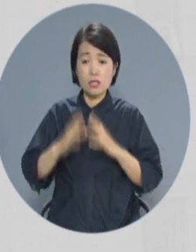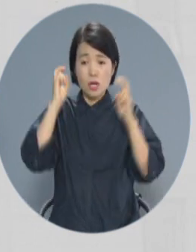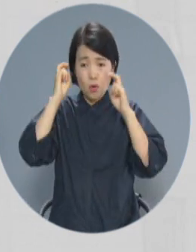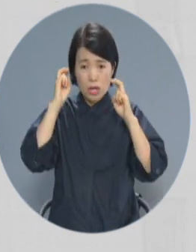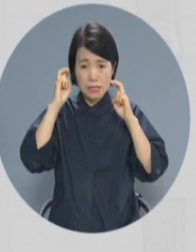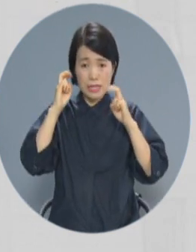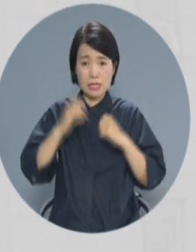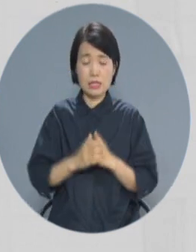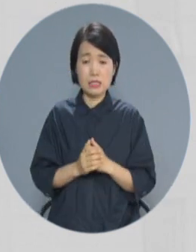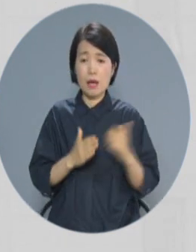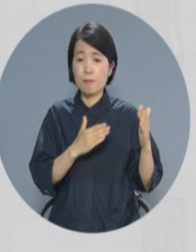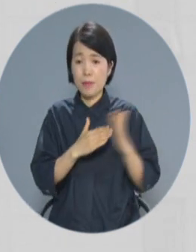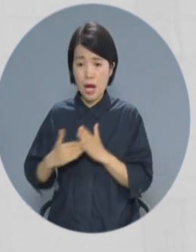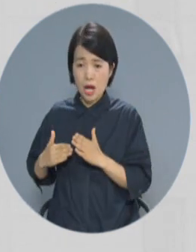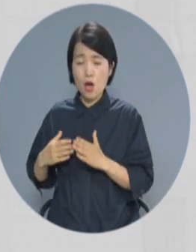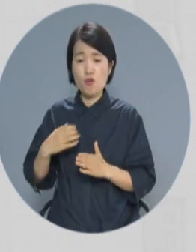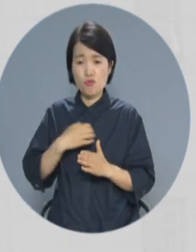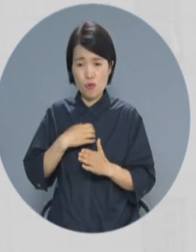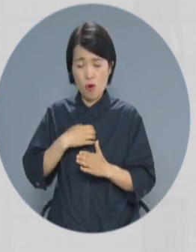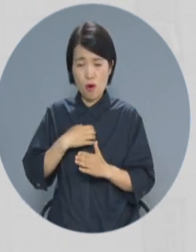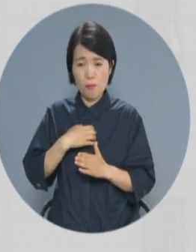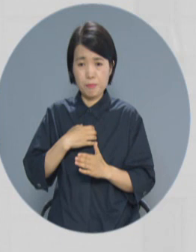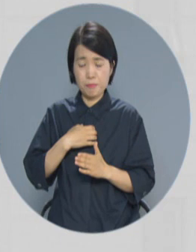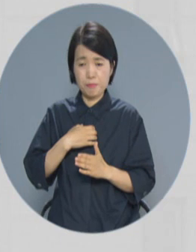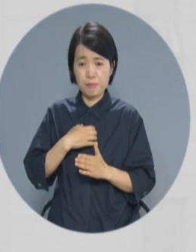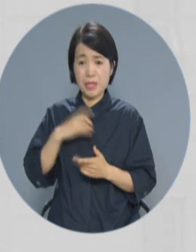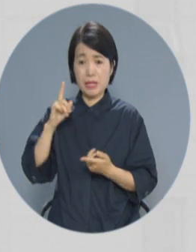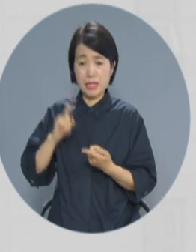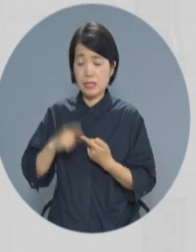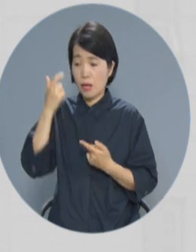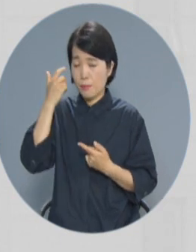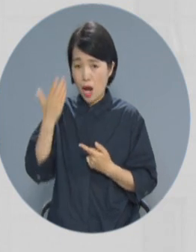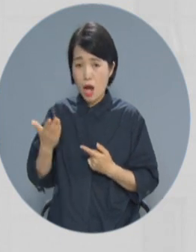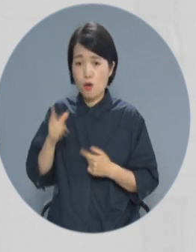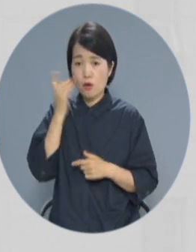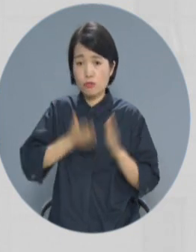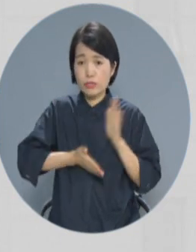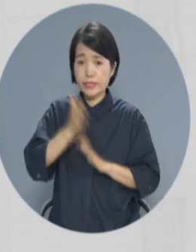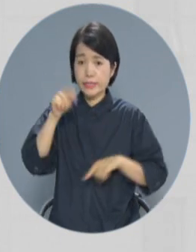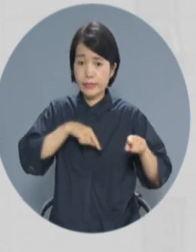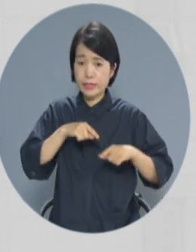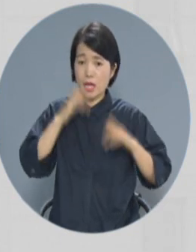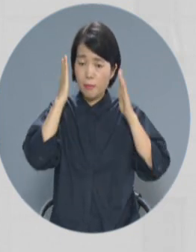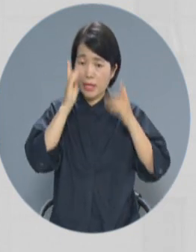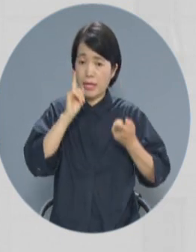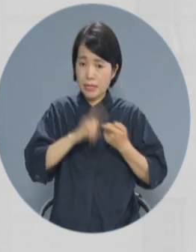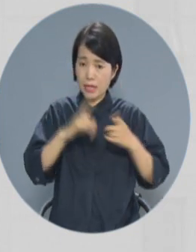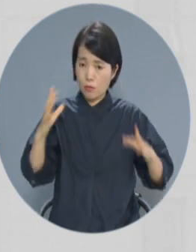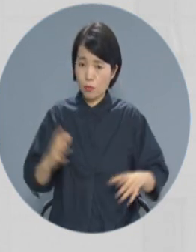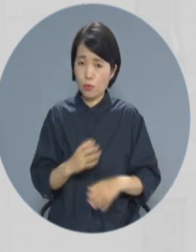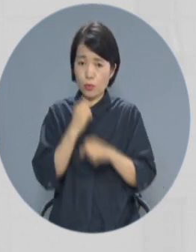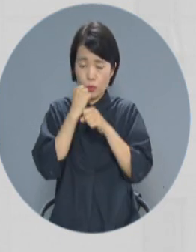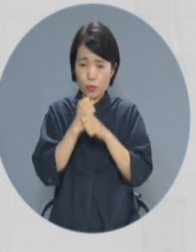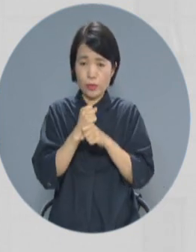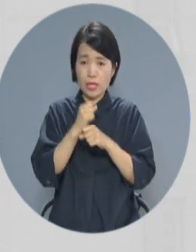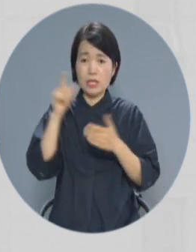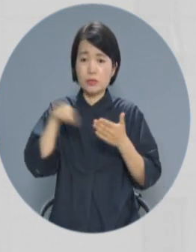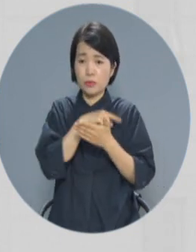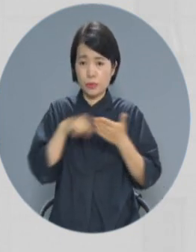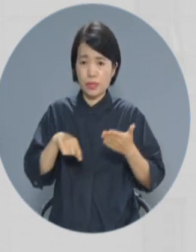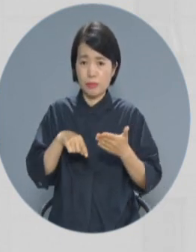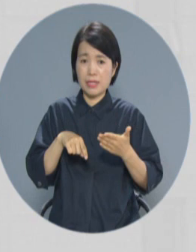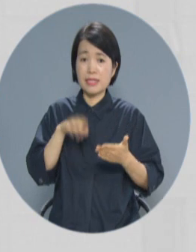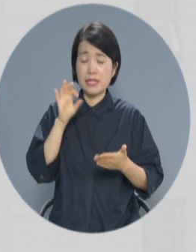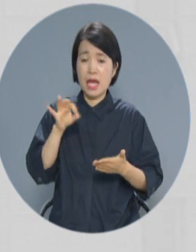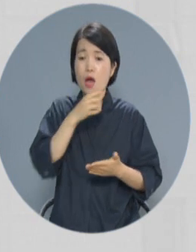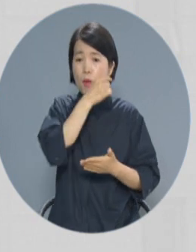역시 불승인 처분 위험성을 감수했는지 여부, 당시 여수시 정책 방향 등을 함께 고려한 손해배상액